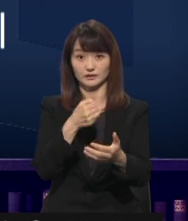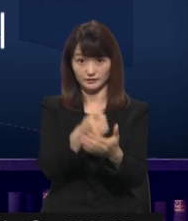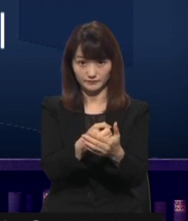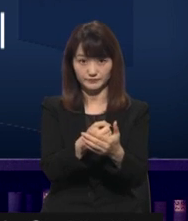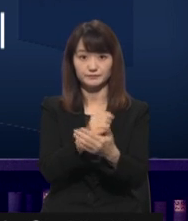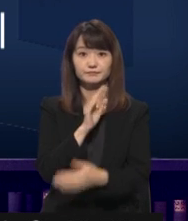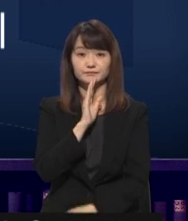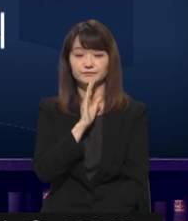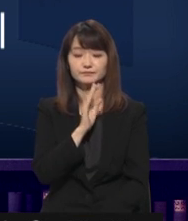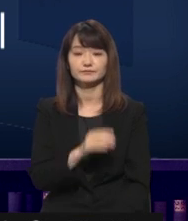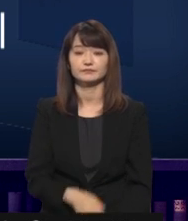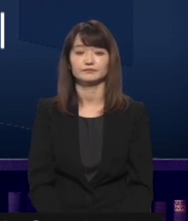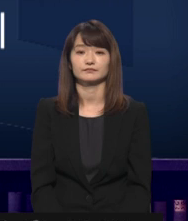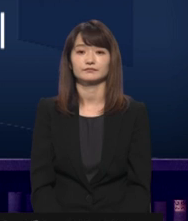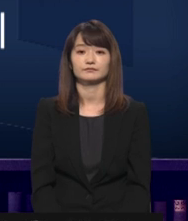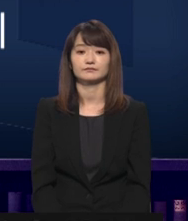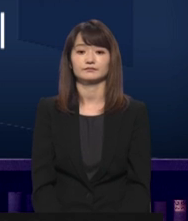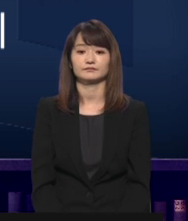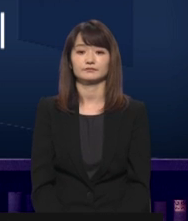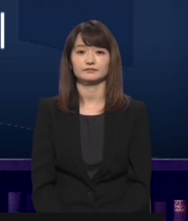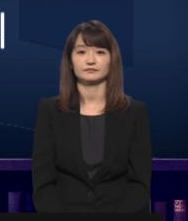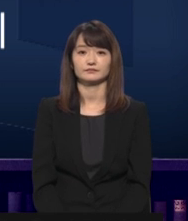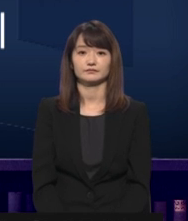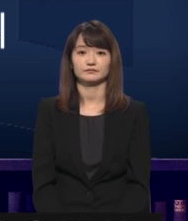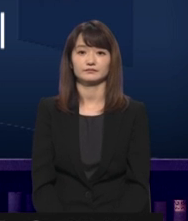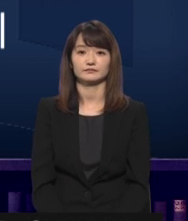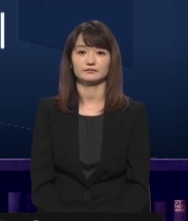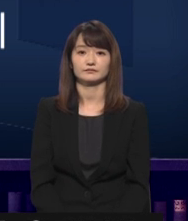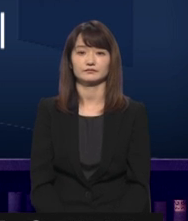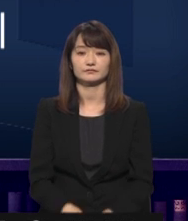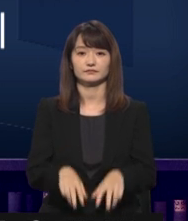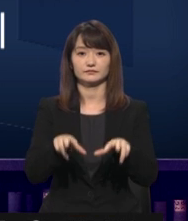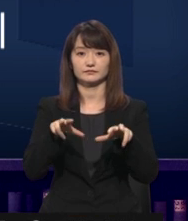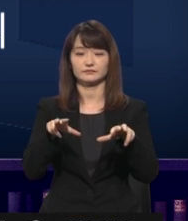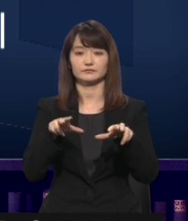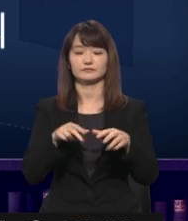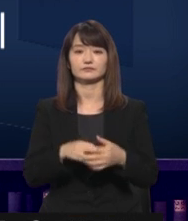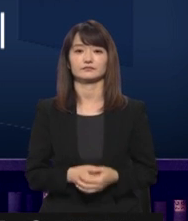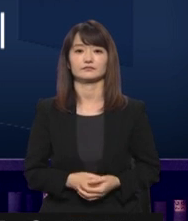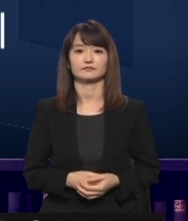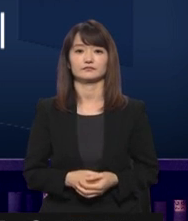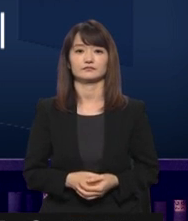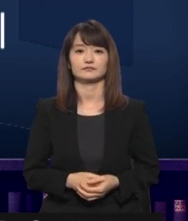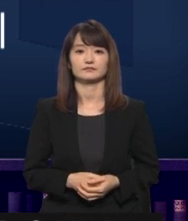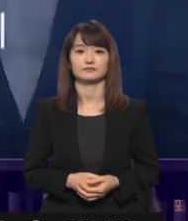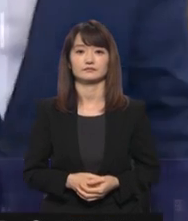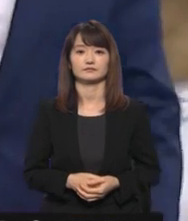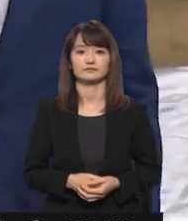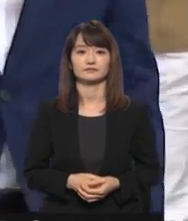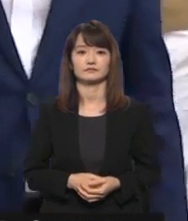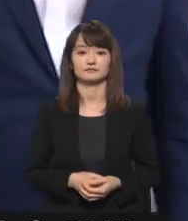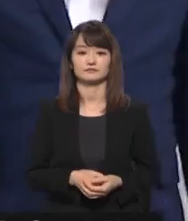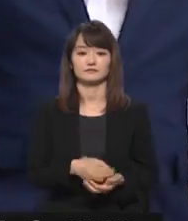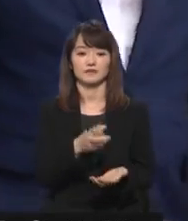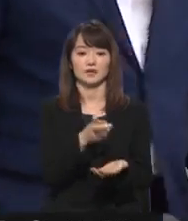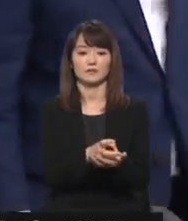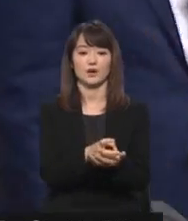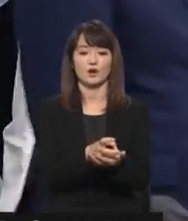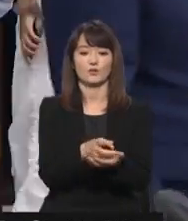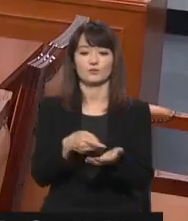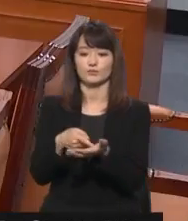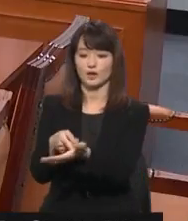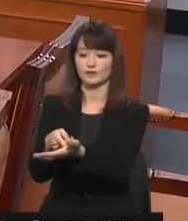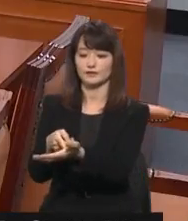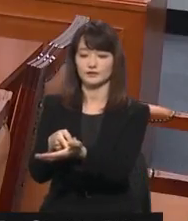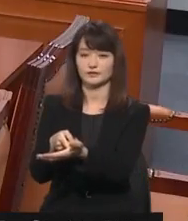그렇습니다 그렇기 때문에 저희가 어이 현재 키 얘기할 된 부분은 그대로 이제 추진 하구요 이에 또 부족한